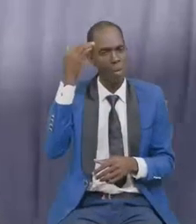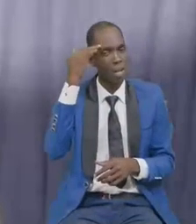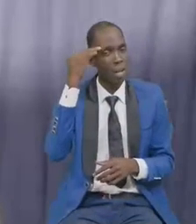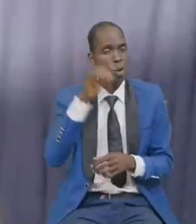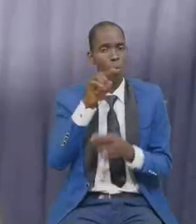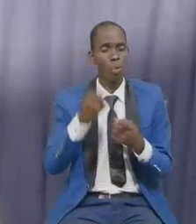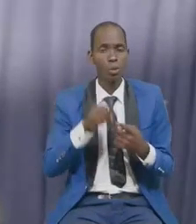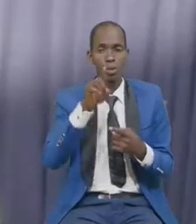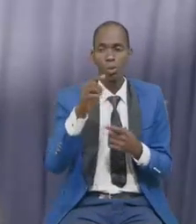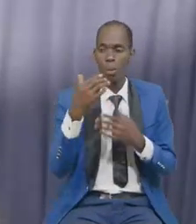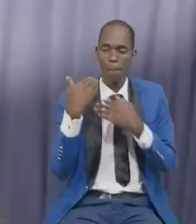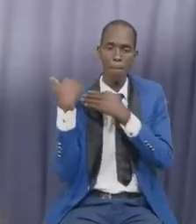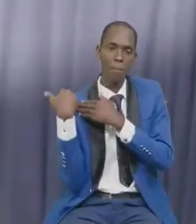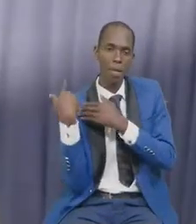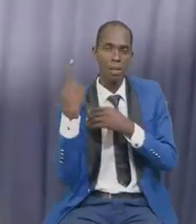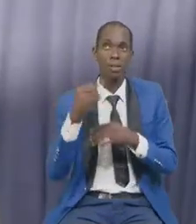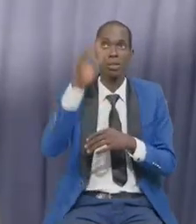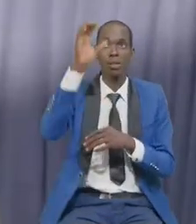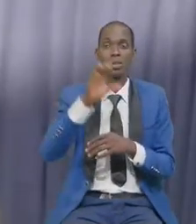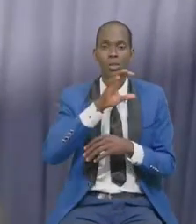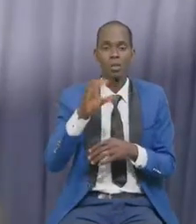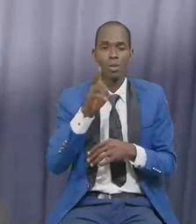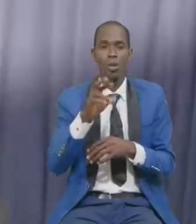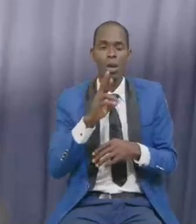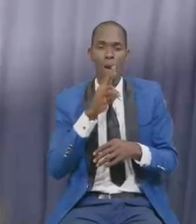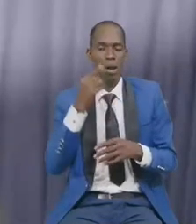croix et tu t'identifies à Christ,